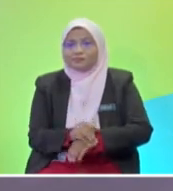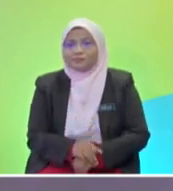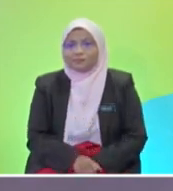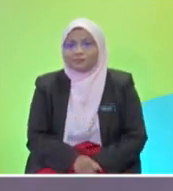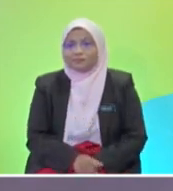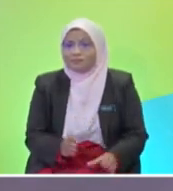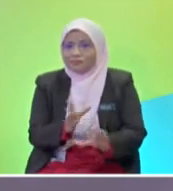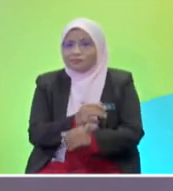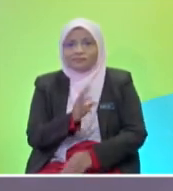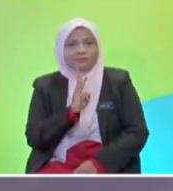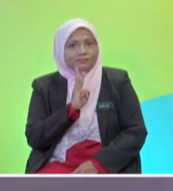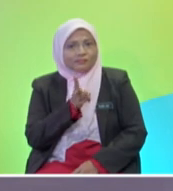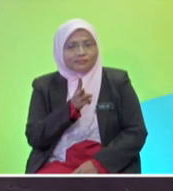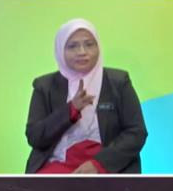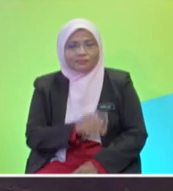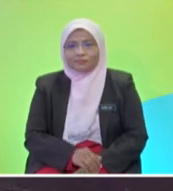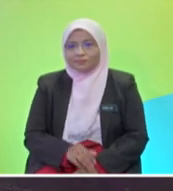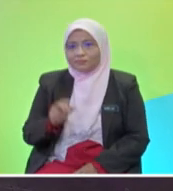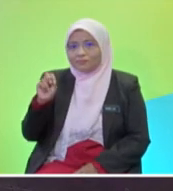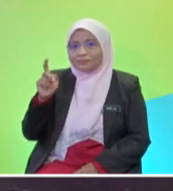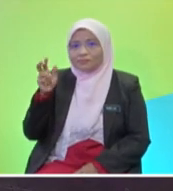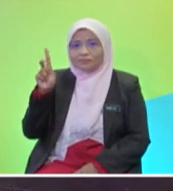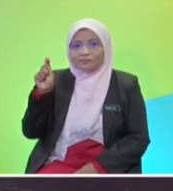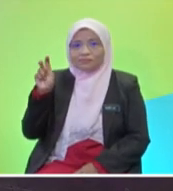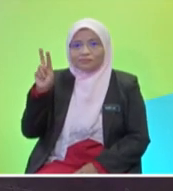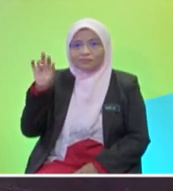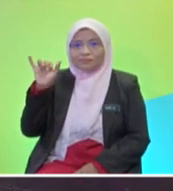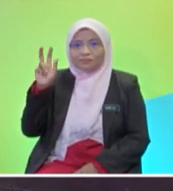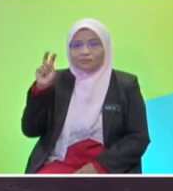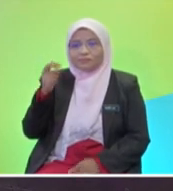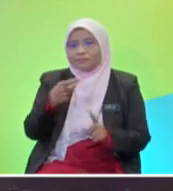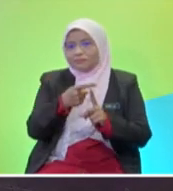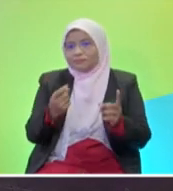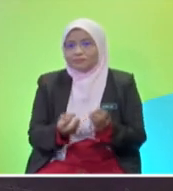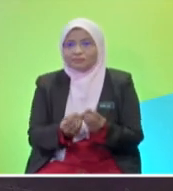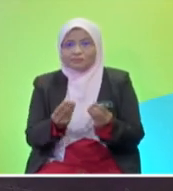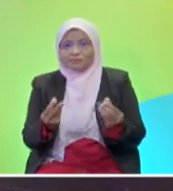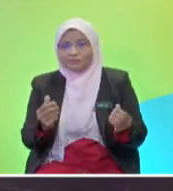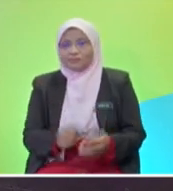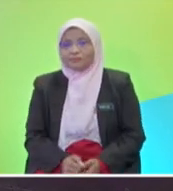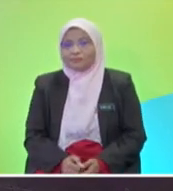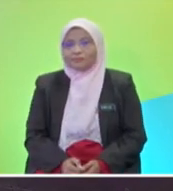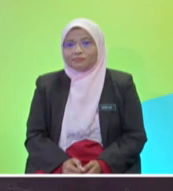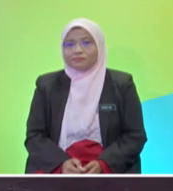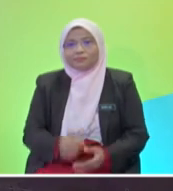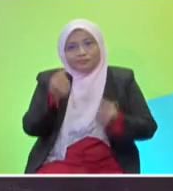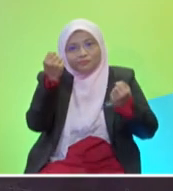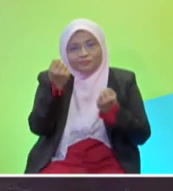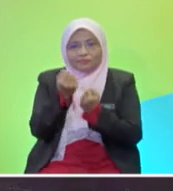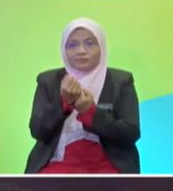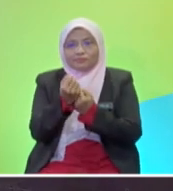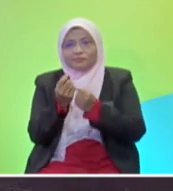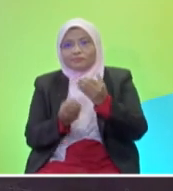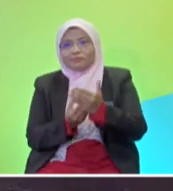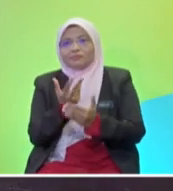air, nutrien kan daripada tanah. Dan di samping itu akar juga dia menyokong tumbuh-tumbuhan supaya dia